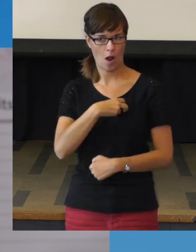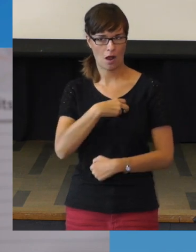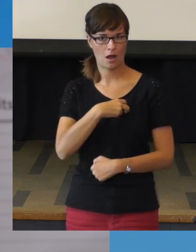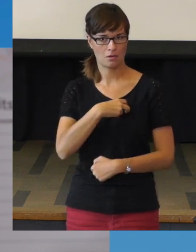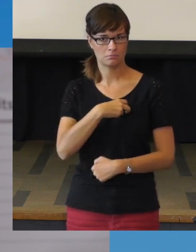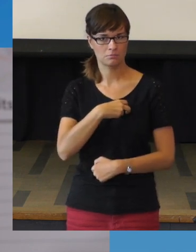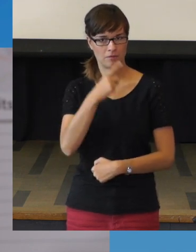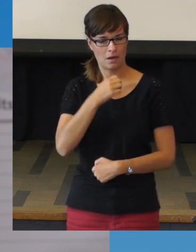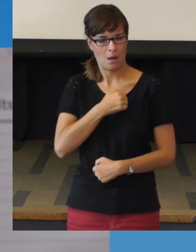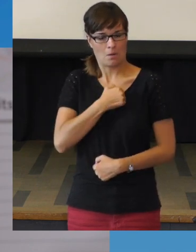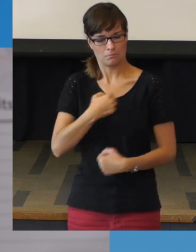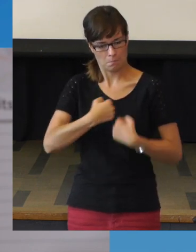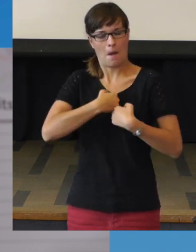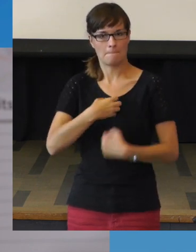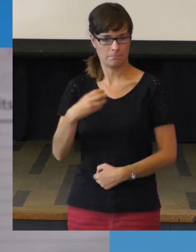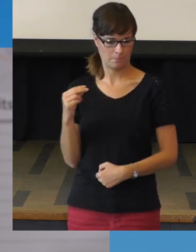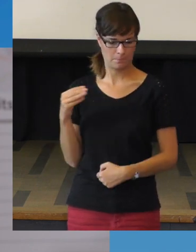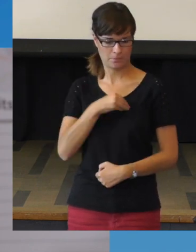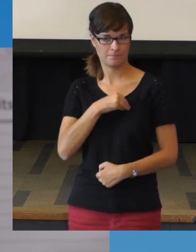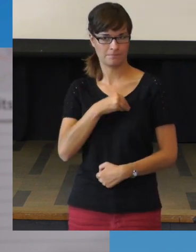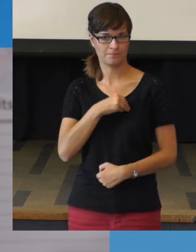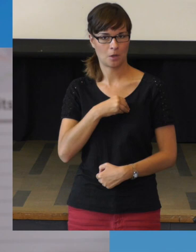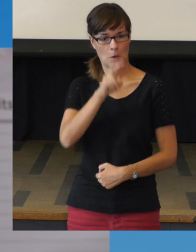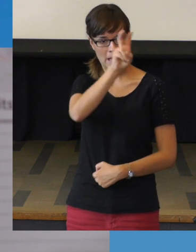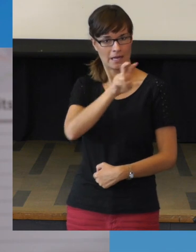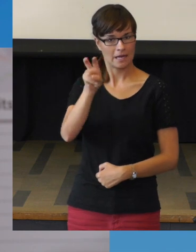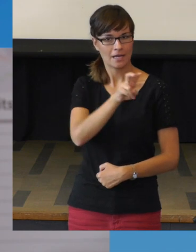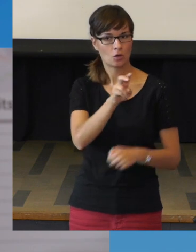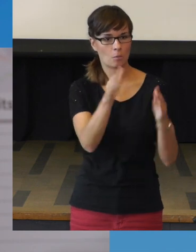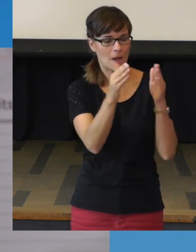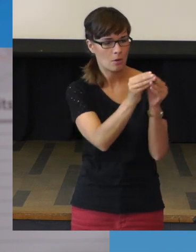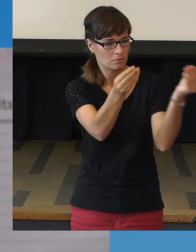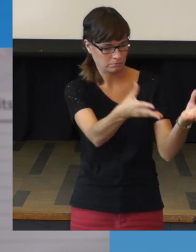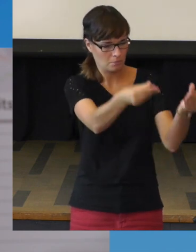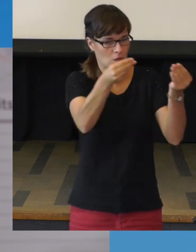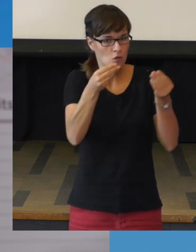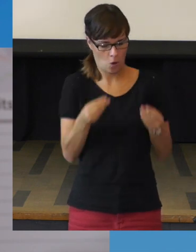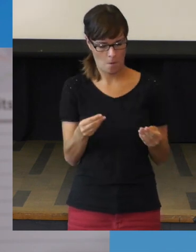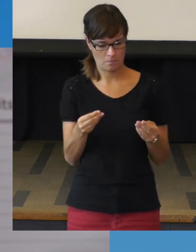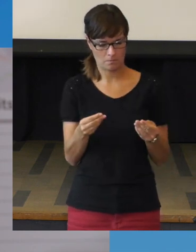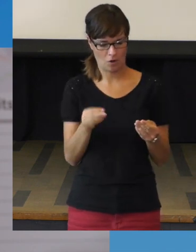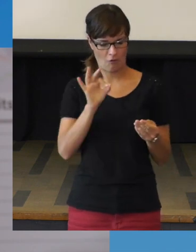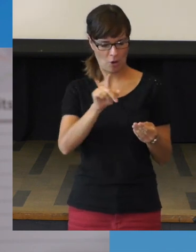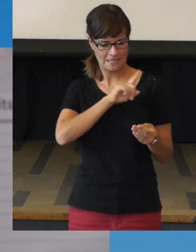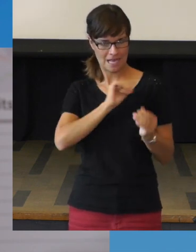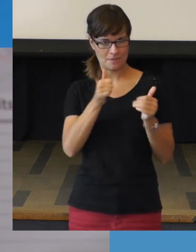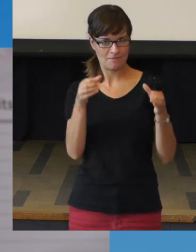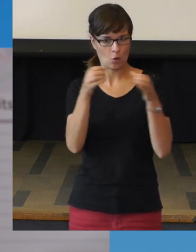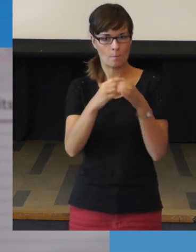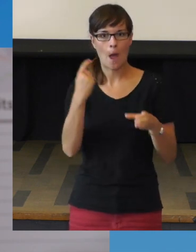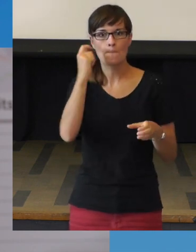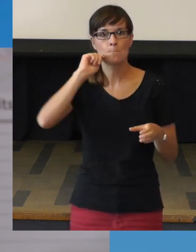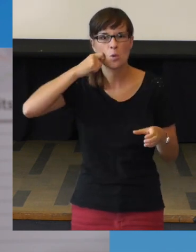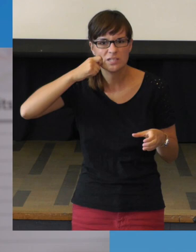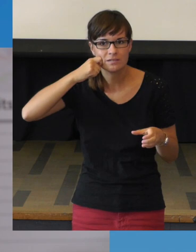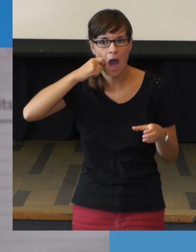vom Klinikum hat mir einen Flyer gegeben von einer Selbsthilfegruppe, die war in Münster. Zunächst war ich der Meinung, es ist relativ